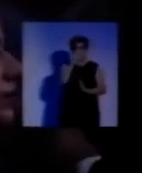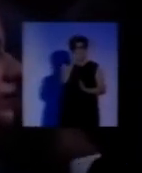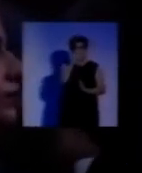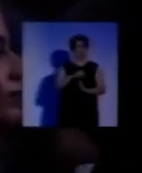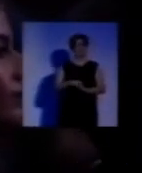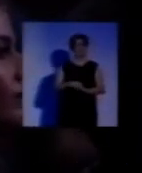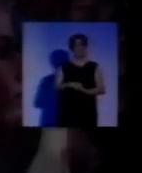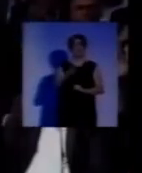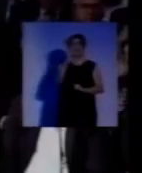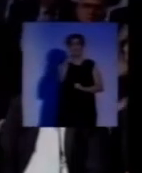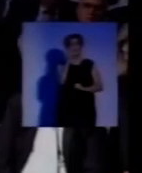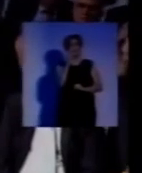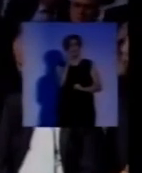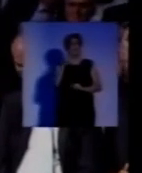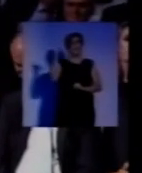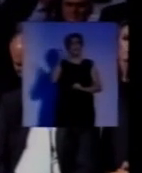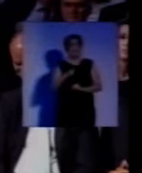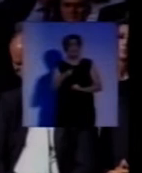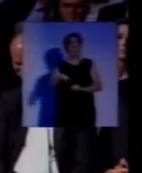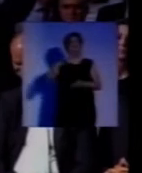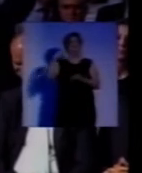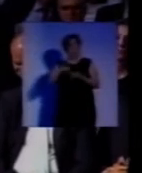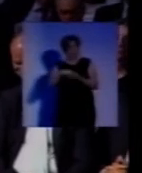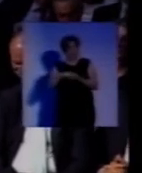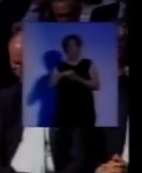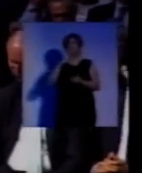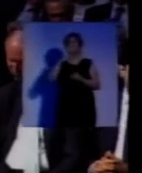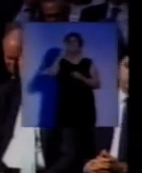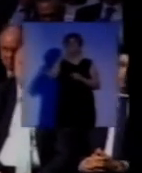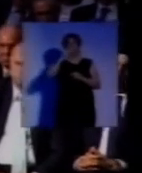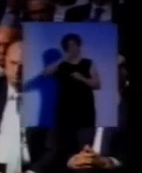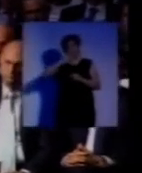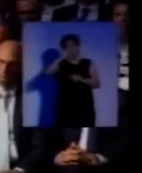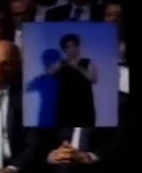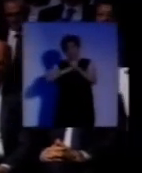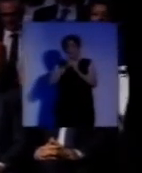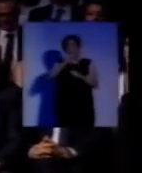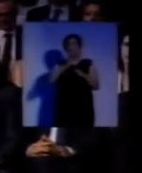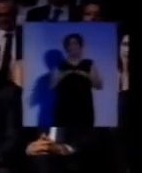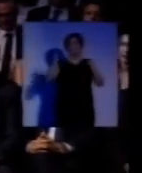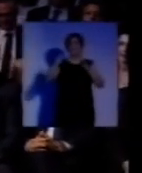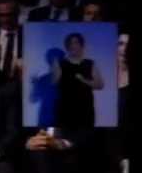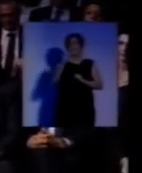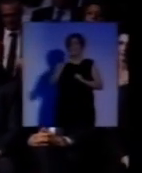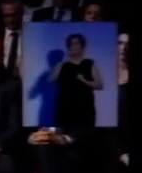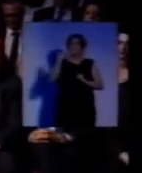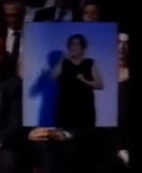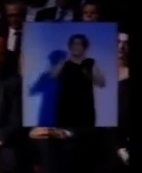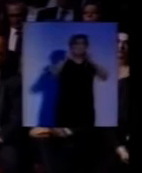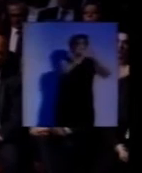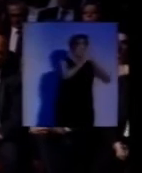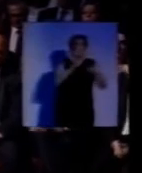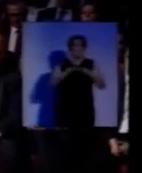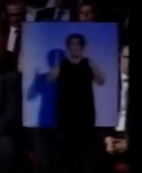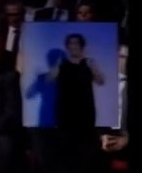Μουσική 20% το πρώτο χρόνο και 10% το δεύτερο. Θα ωφεληθεί όλη η κοινωνία, όλα τα νοικοκυριά, αλλά περισσότερο